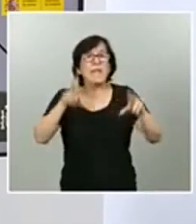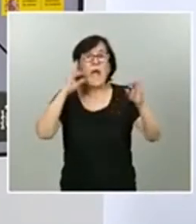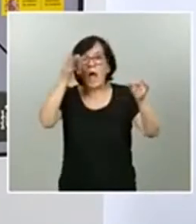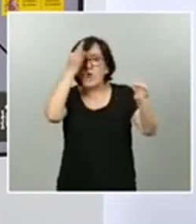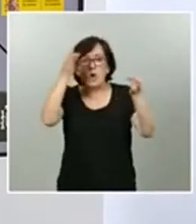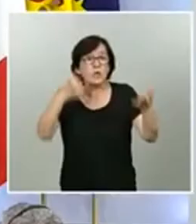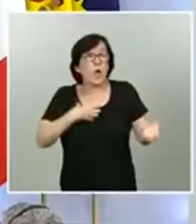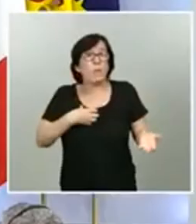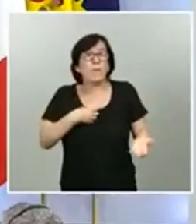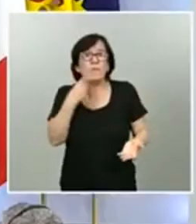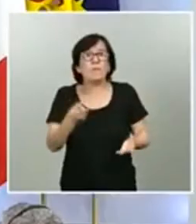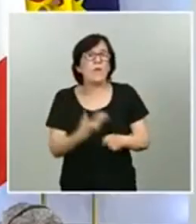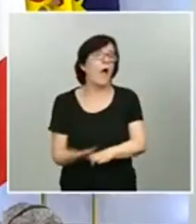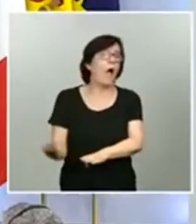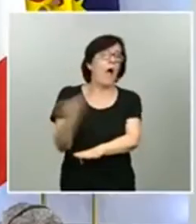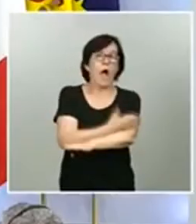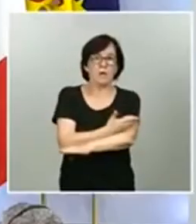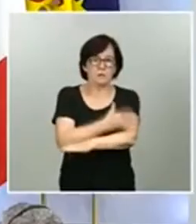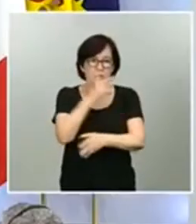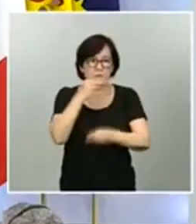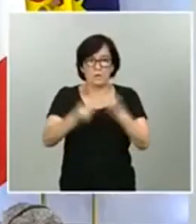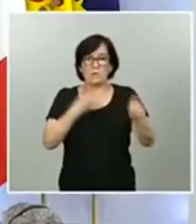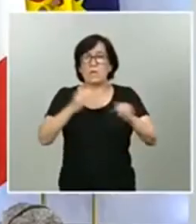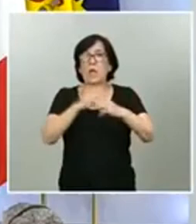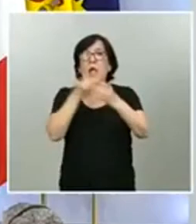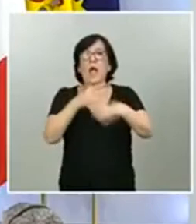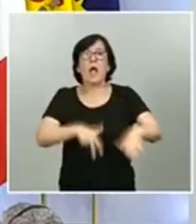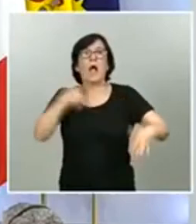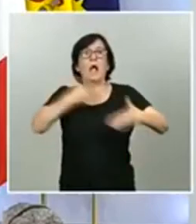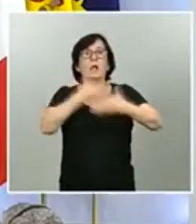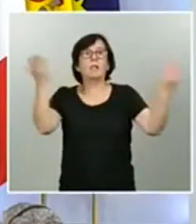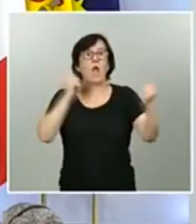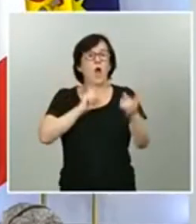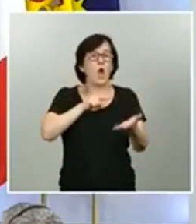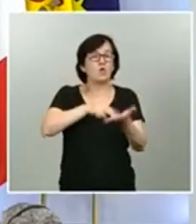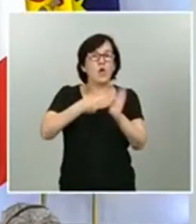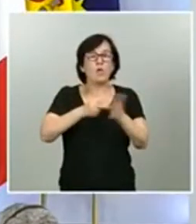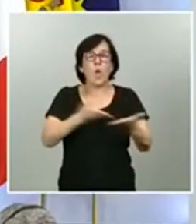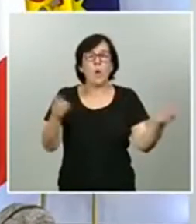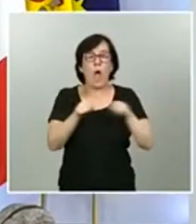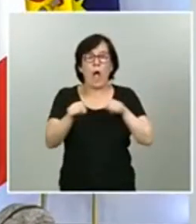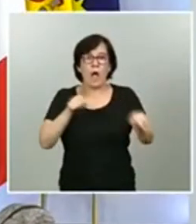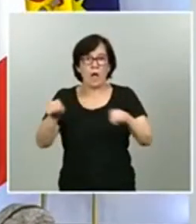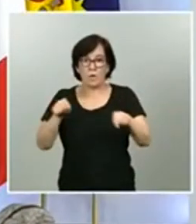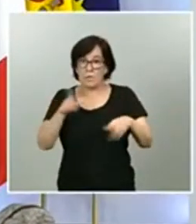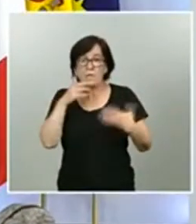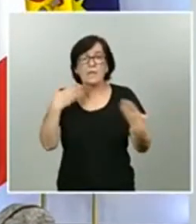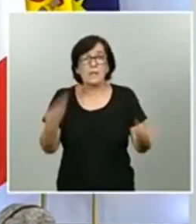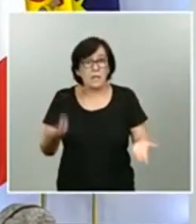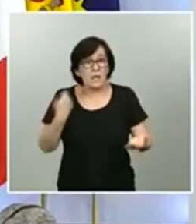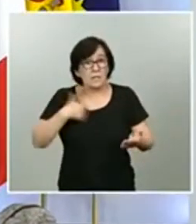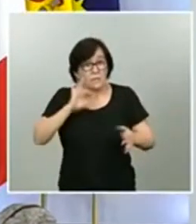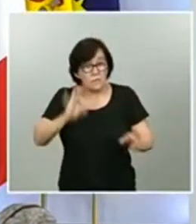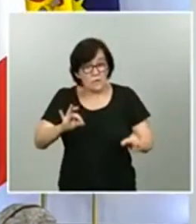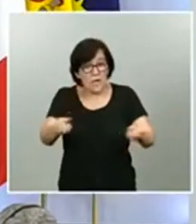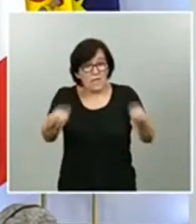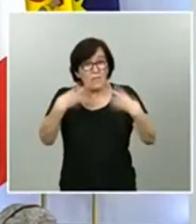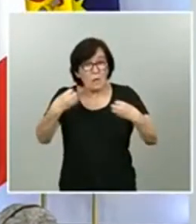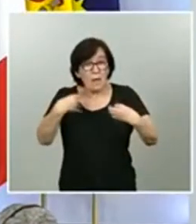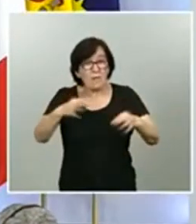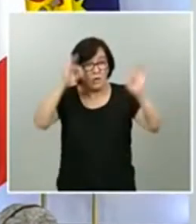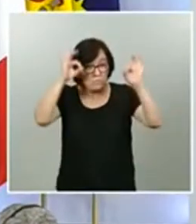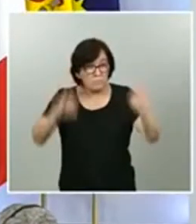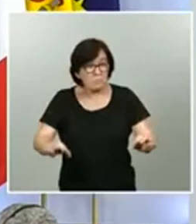decir de antemano en abstracto, ci metteremo intorno a un tavolo e valuteremo no, e porteremo in Parlamento concreta, una nostra